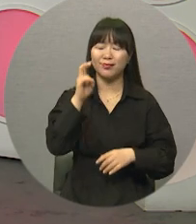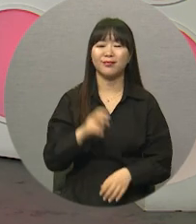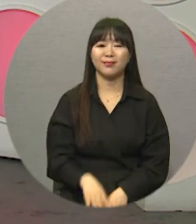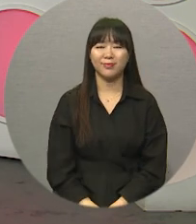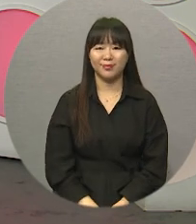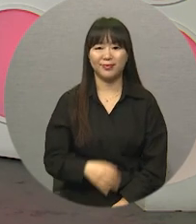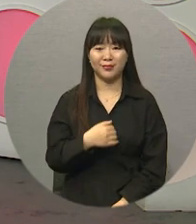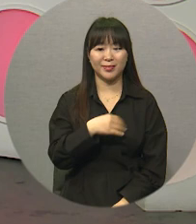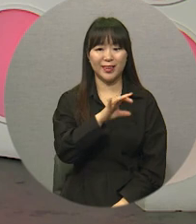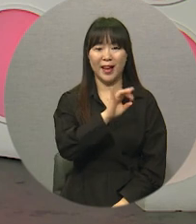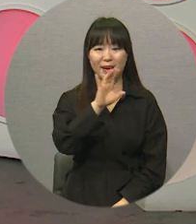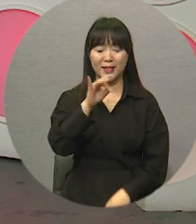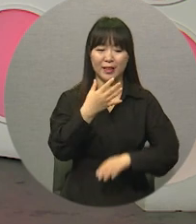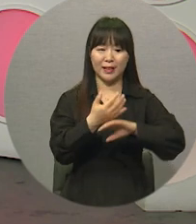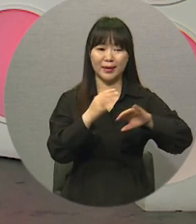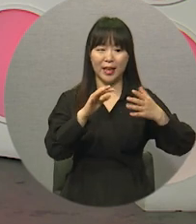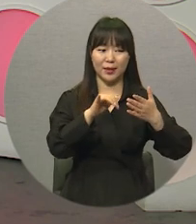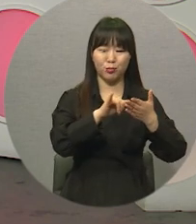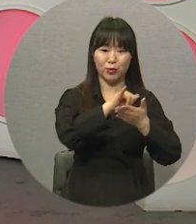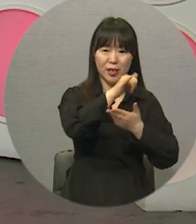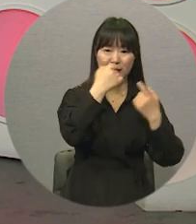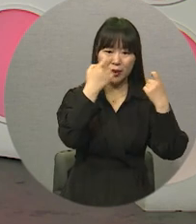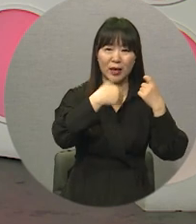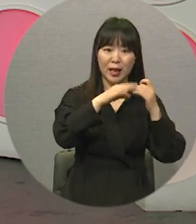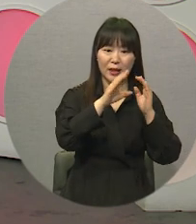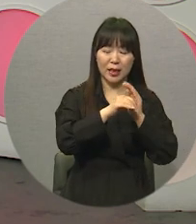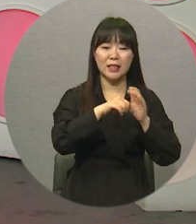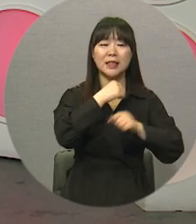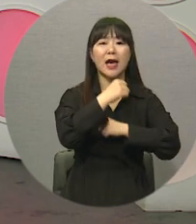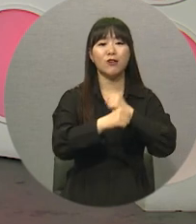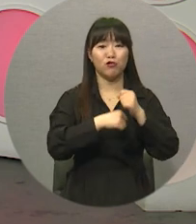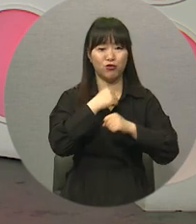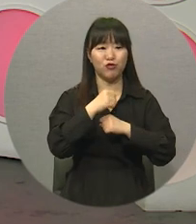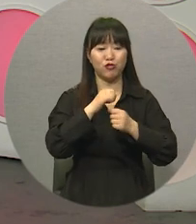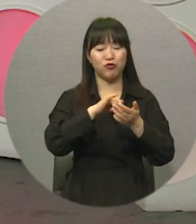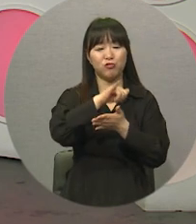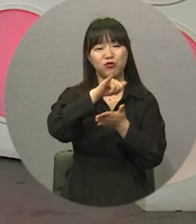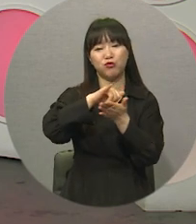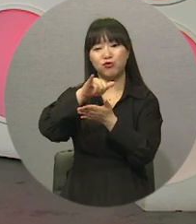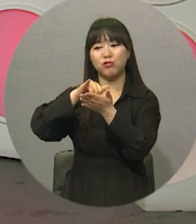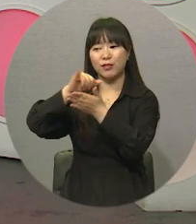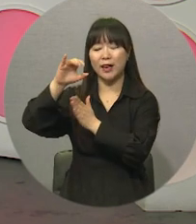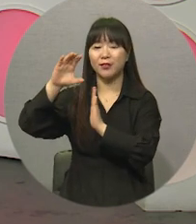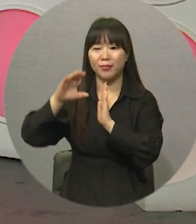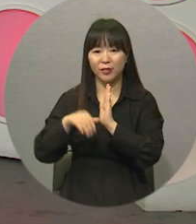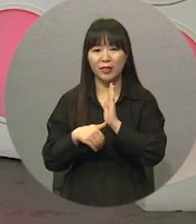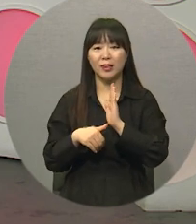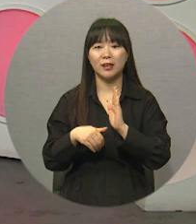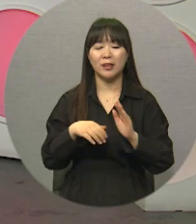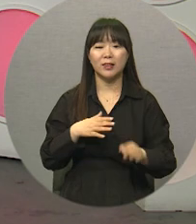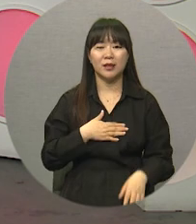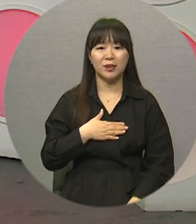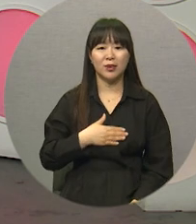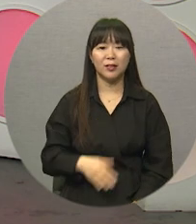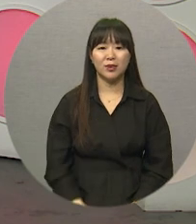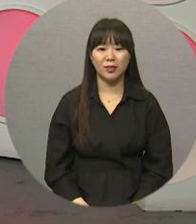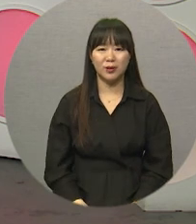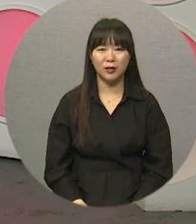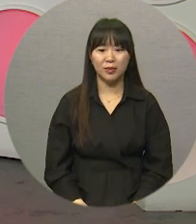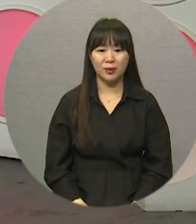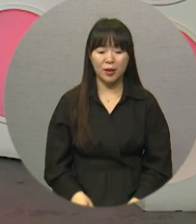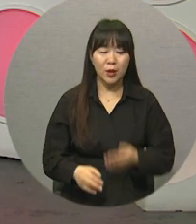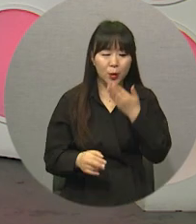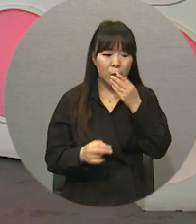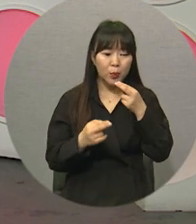저는 가끔씩 이제 외국 여행 갈 때요. 저희들은 이제 자유여행 많이 가잖아요. 그렇죠, 그렇죠. 그래서 자유여행 갈 때 저는